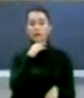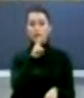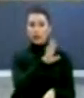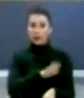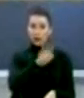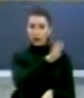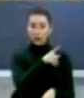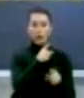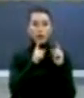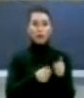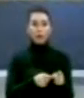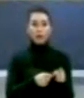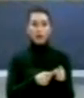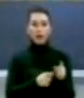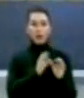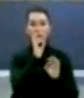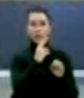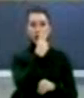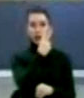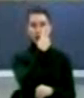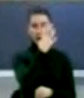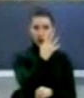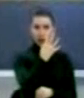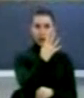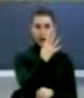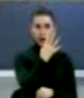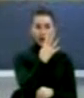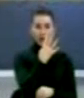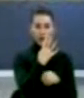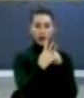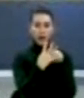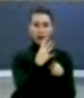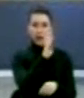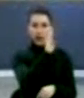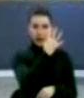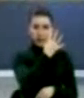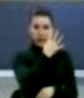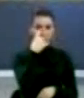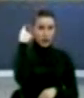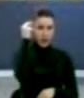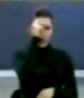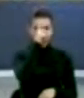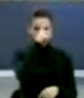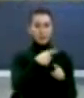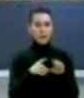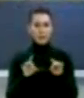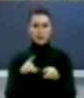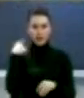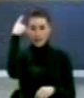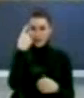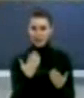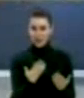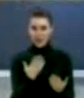të jenë me numër 24, për cilve do t'jen 14 sërb dhe 10 shqiptar? A jeni marrë vesh që në